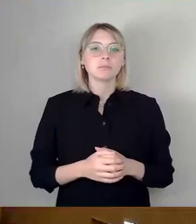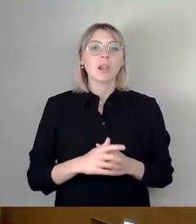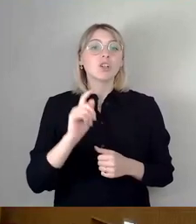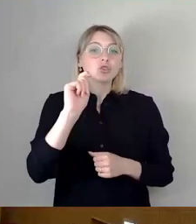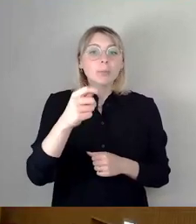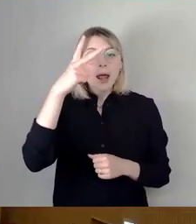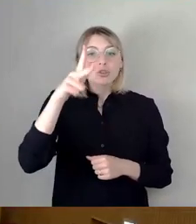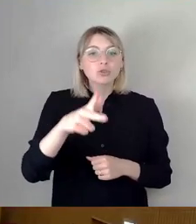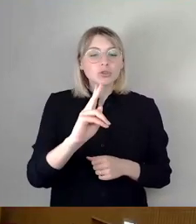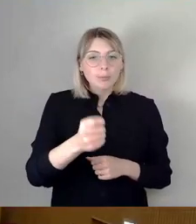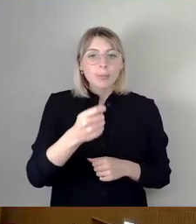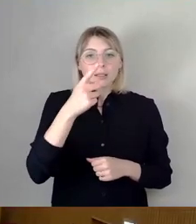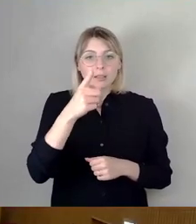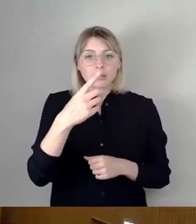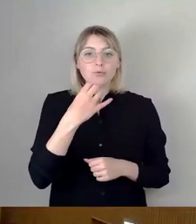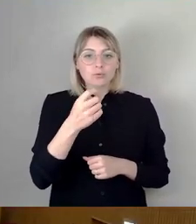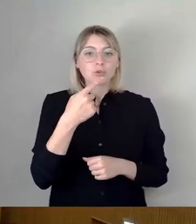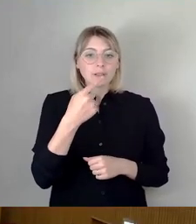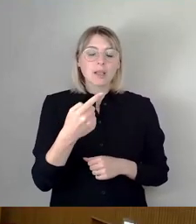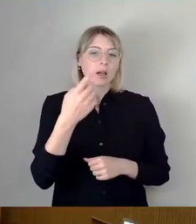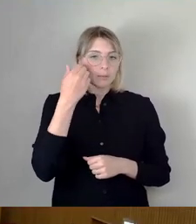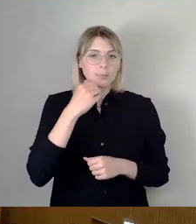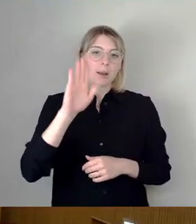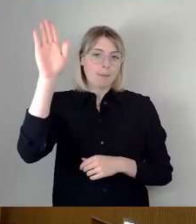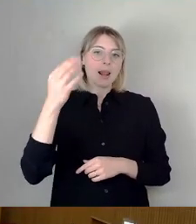ist es wirklich unangenehm. Bitte.